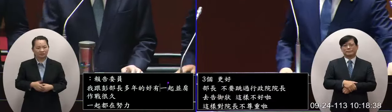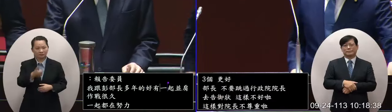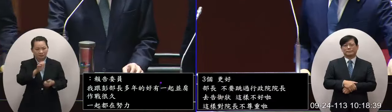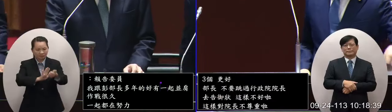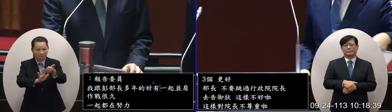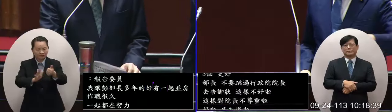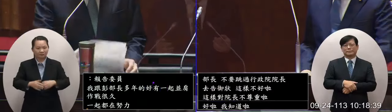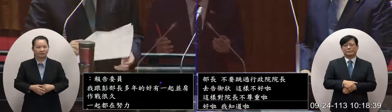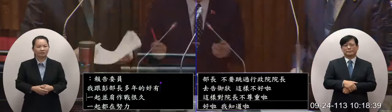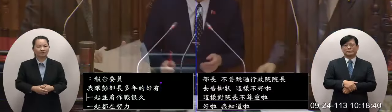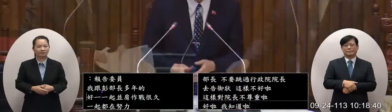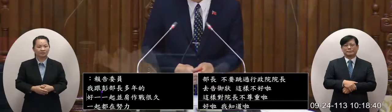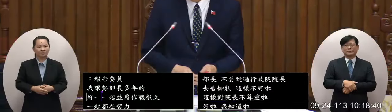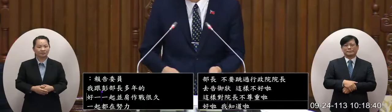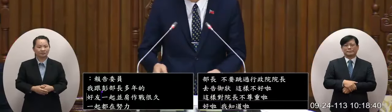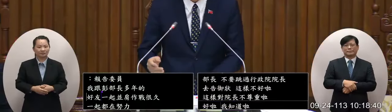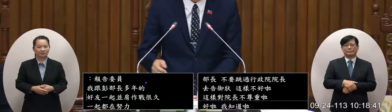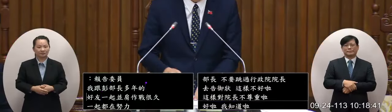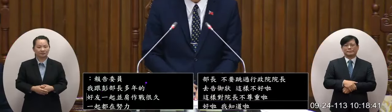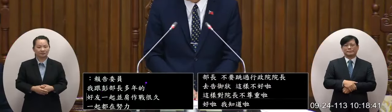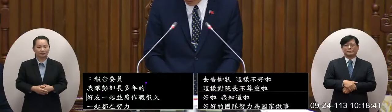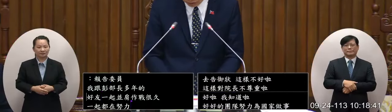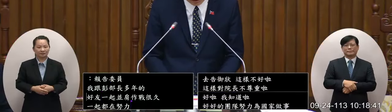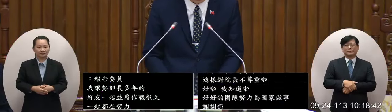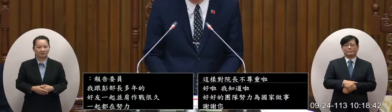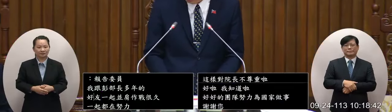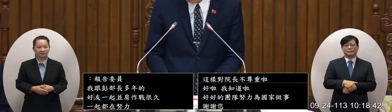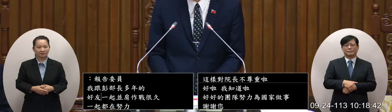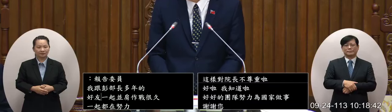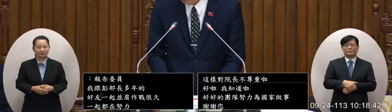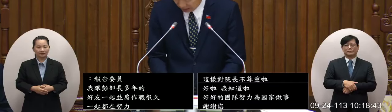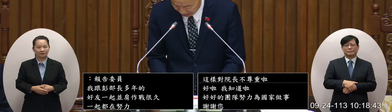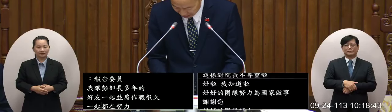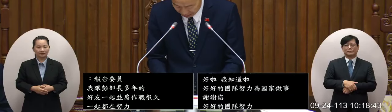员， 谢谢罗志强委员质询，谢谢卓院长的备询。